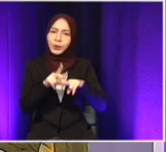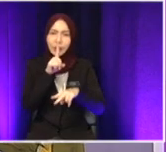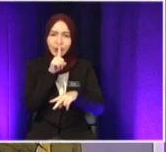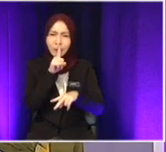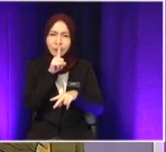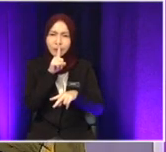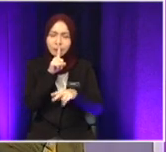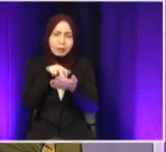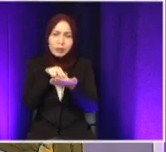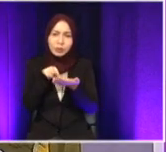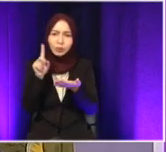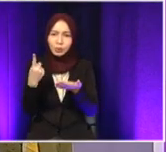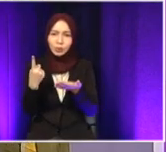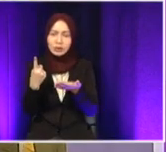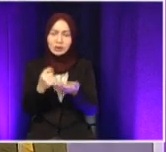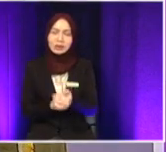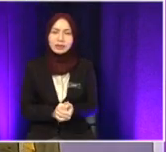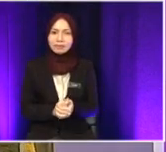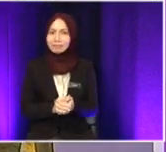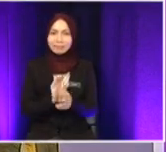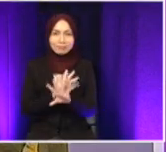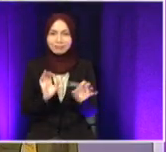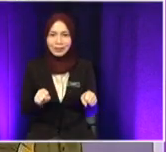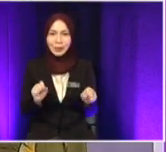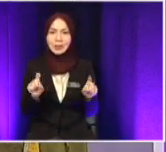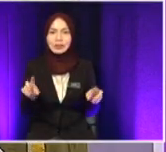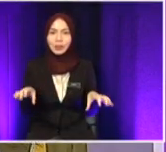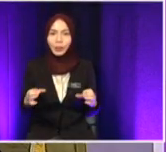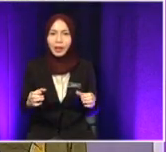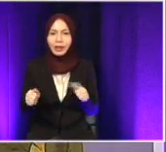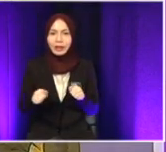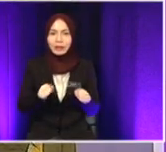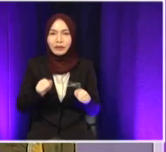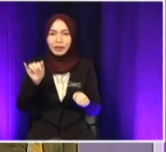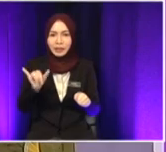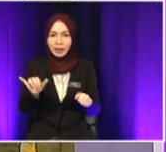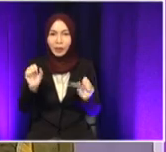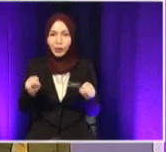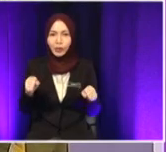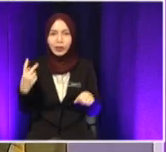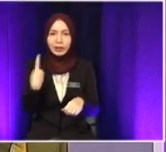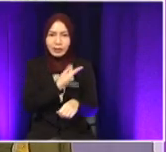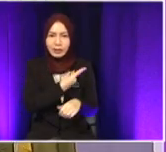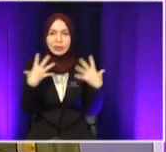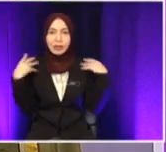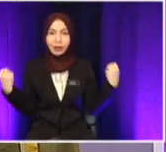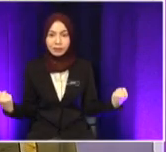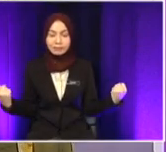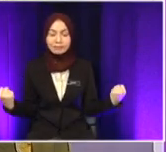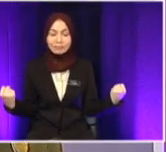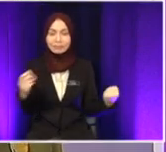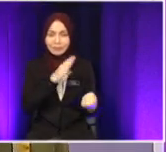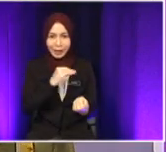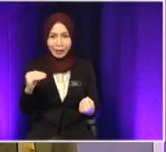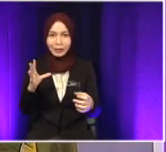keluar-keluar keluar daripada rumah buat Activity yang menghiburkan kita untuk sehat ya dari segi badan